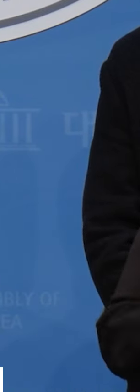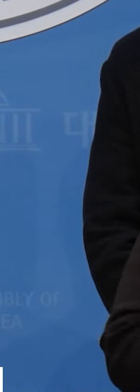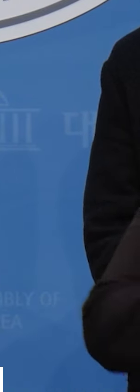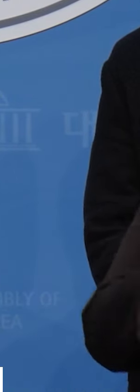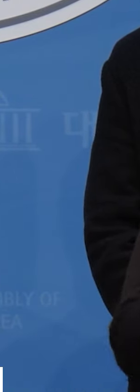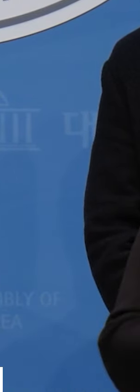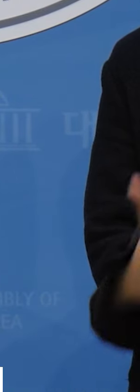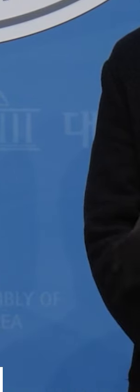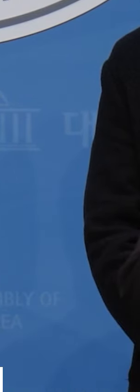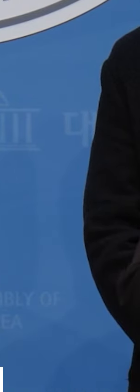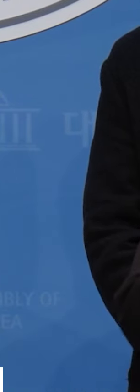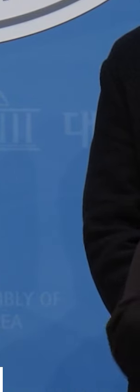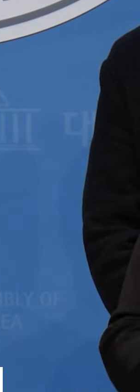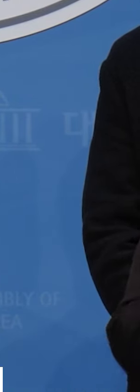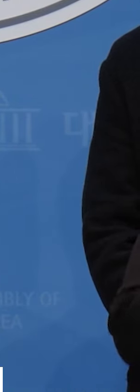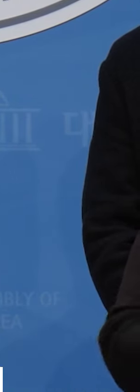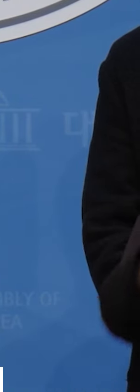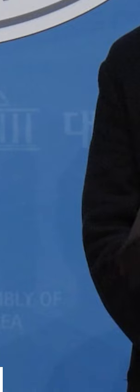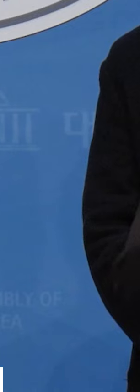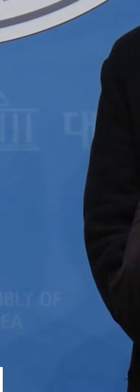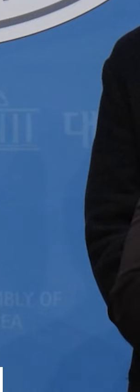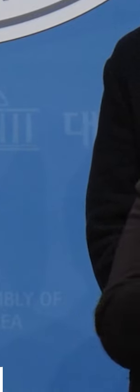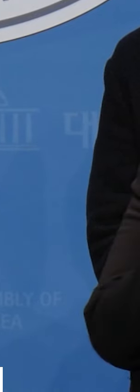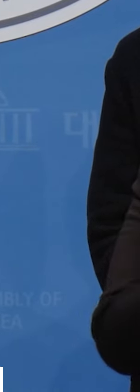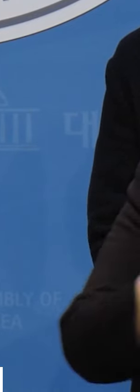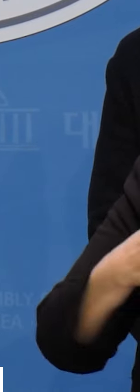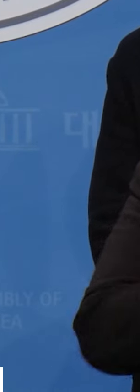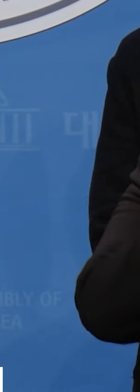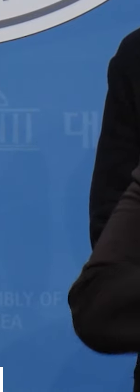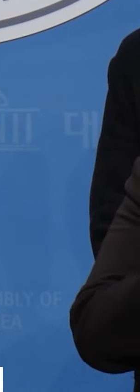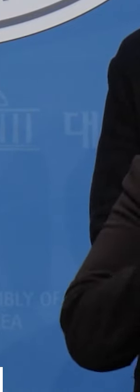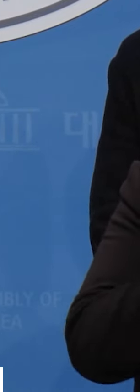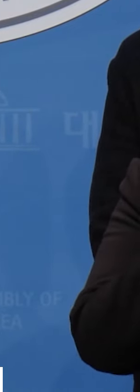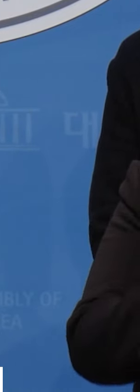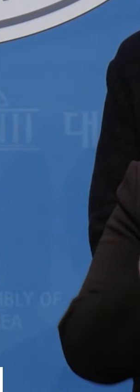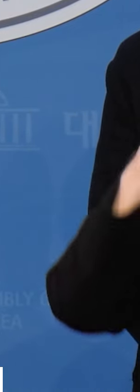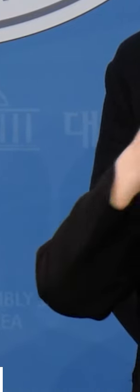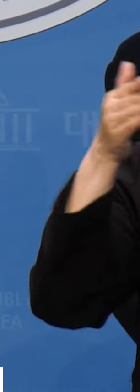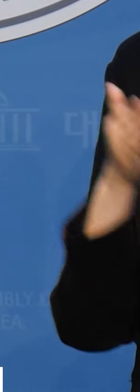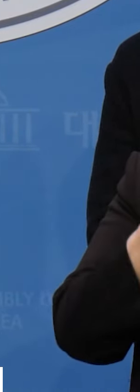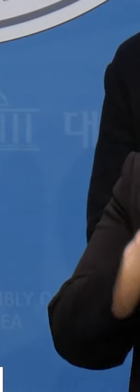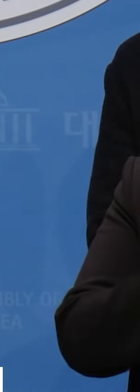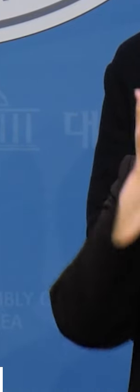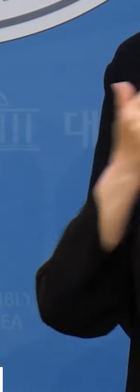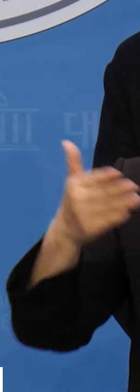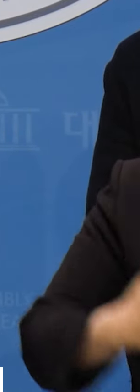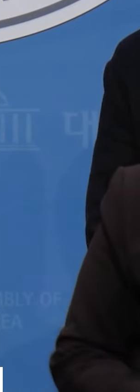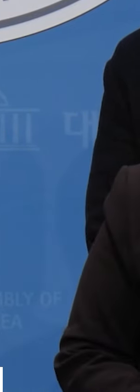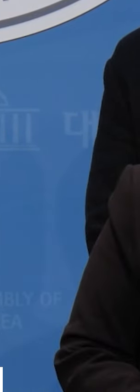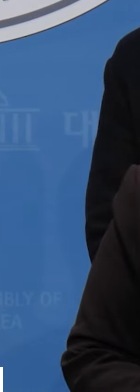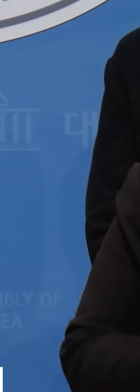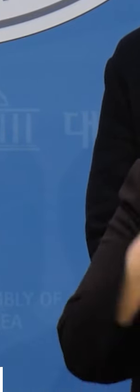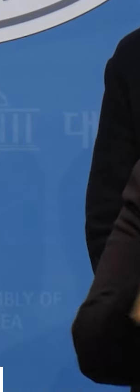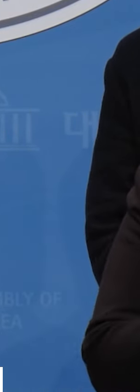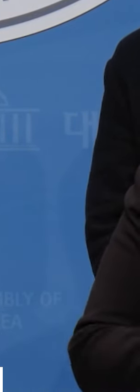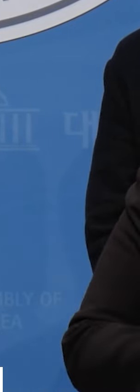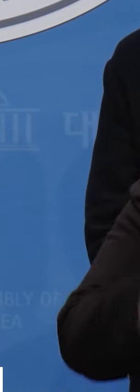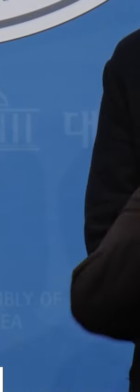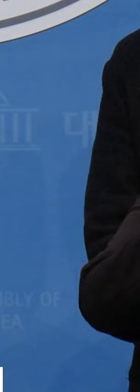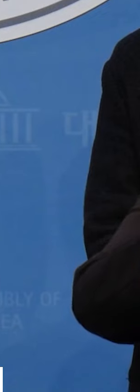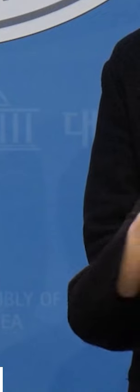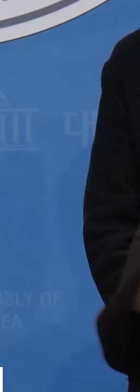부정선거를 비판한 것이 편견입니까? 그것도 아니라면 6.25 전쟁 당시 서울은